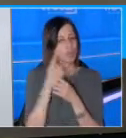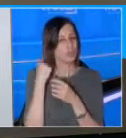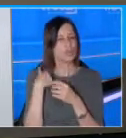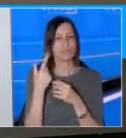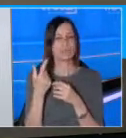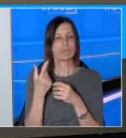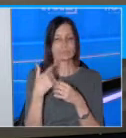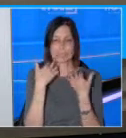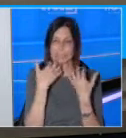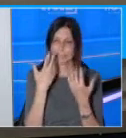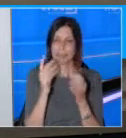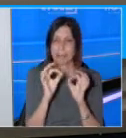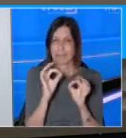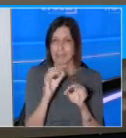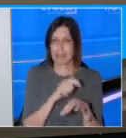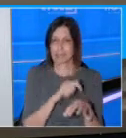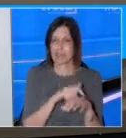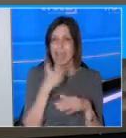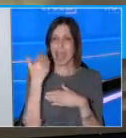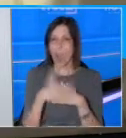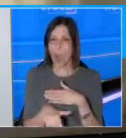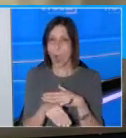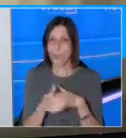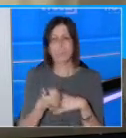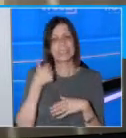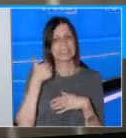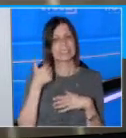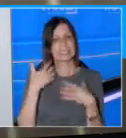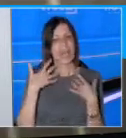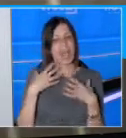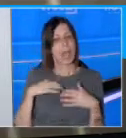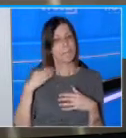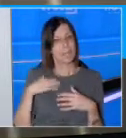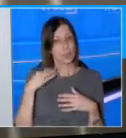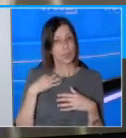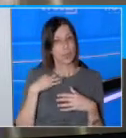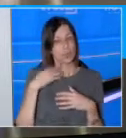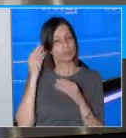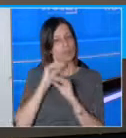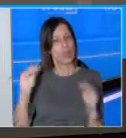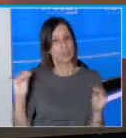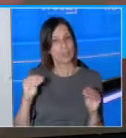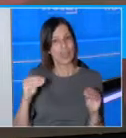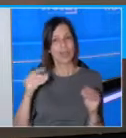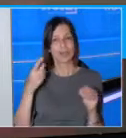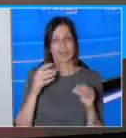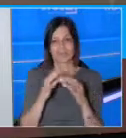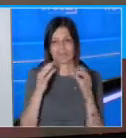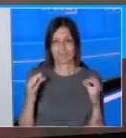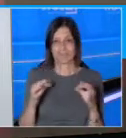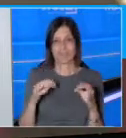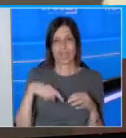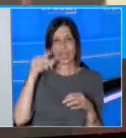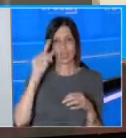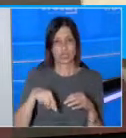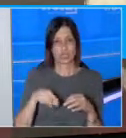שממש בשעה האחרונה, שר הבריאות יולי אדלשטיין מוציא הודעה שהחל מהראשון ליוני, ממש